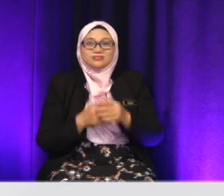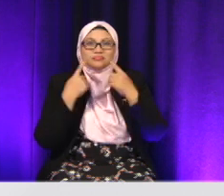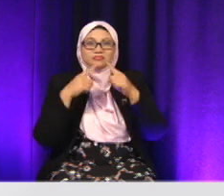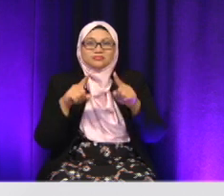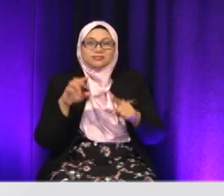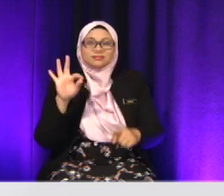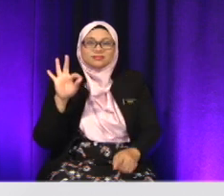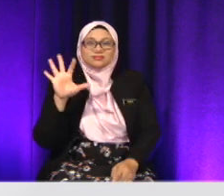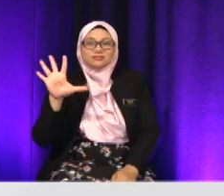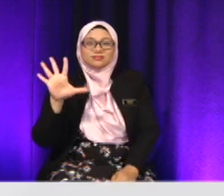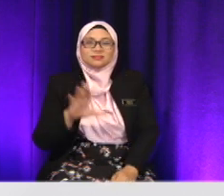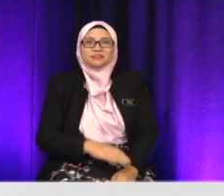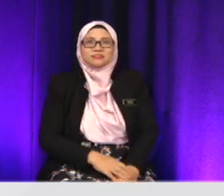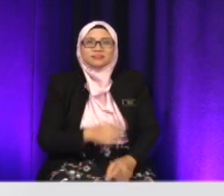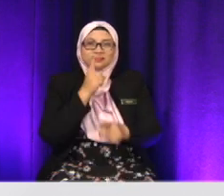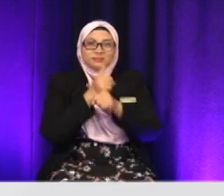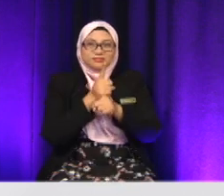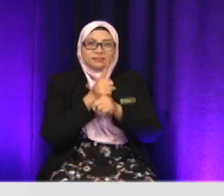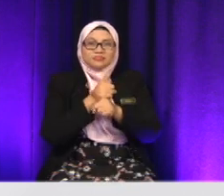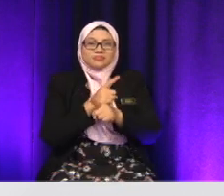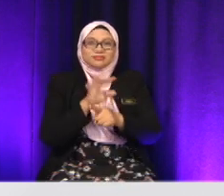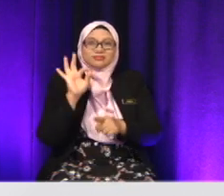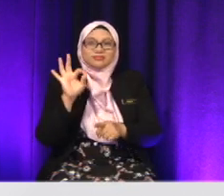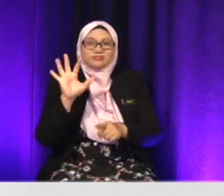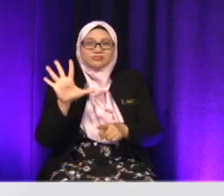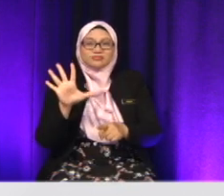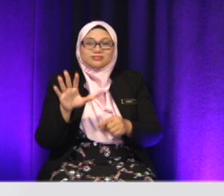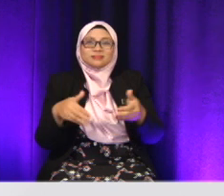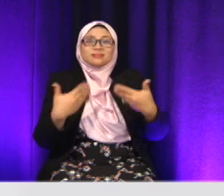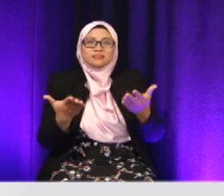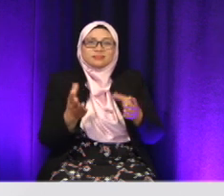95 ya betul 95 maksudnya